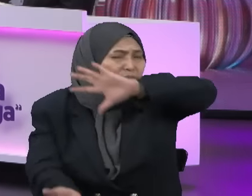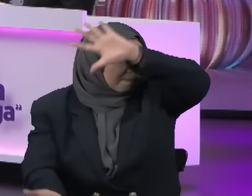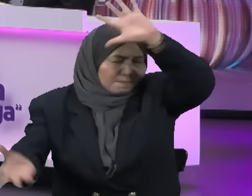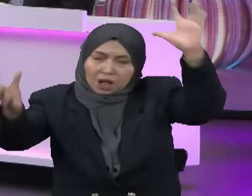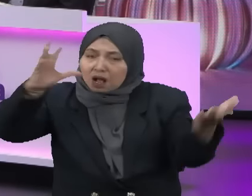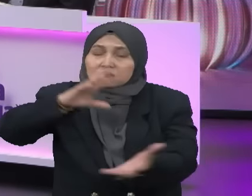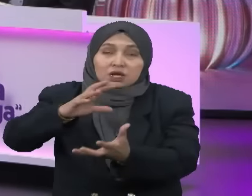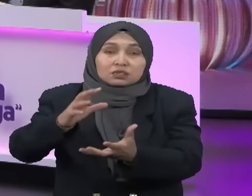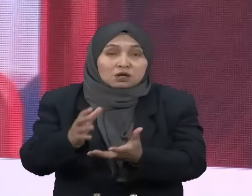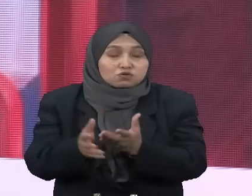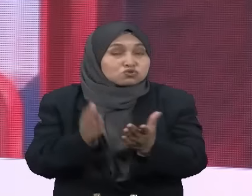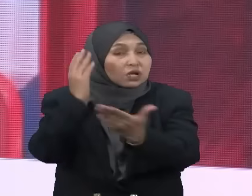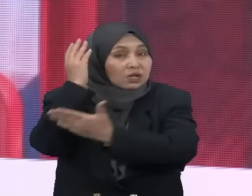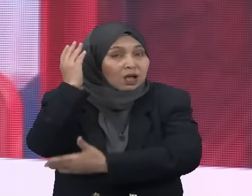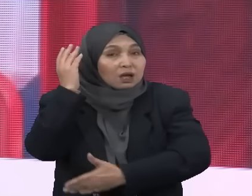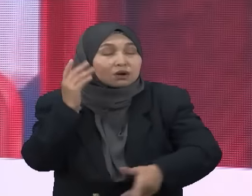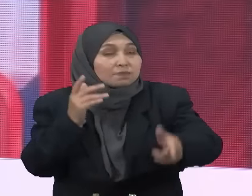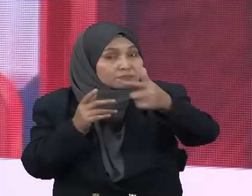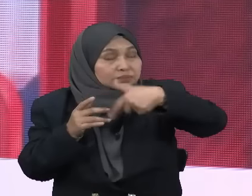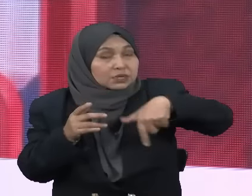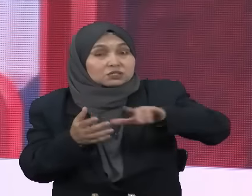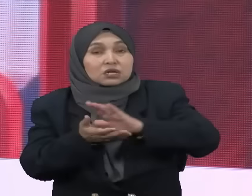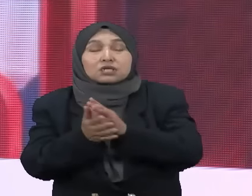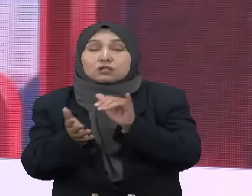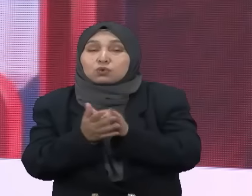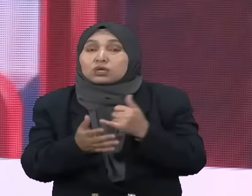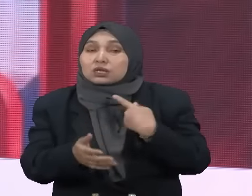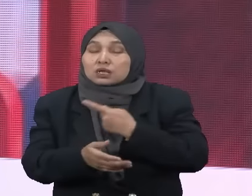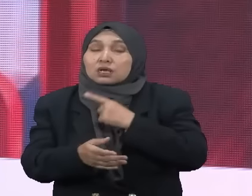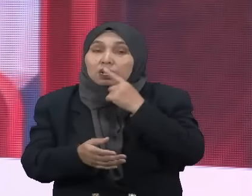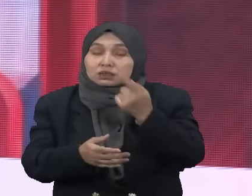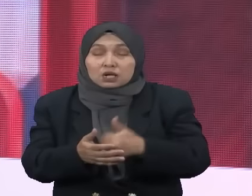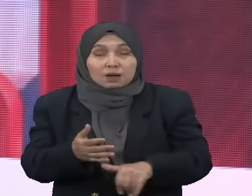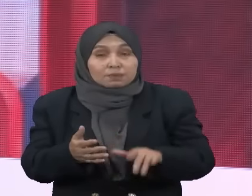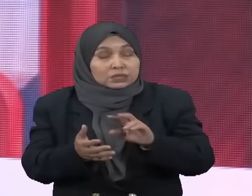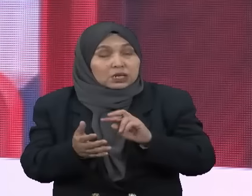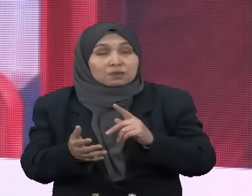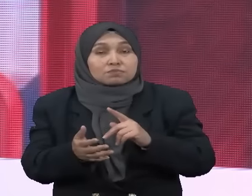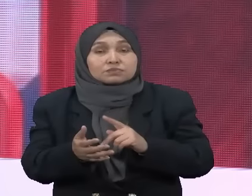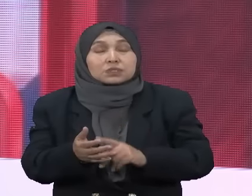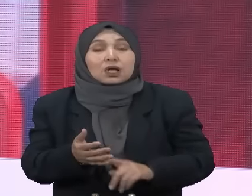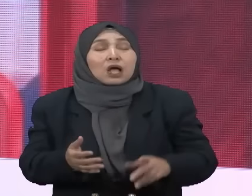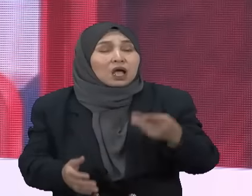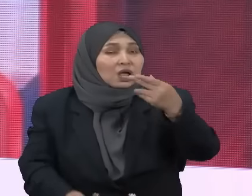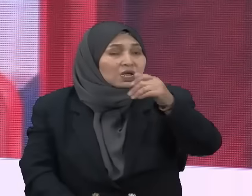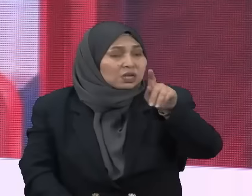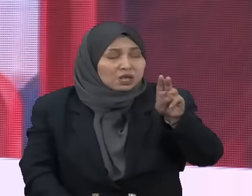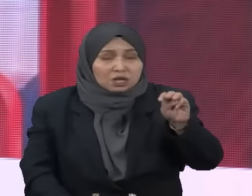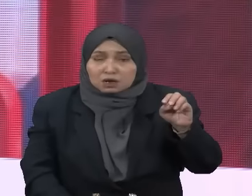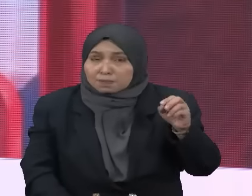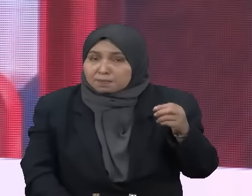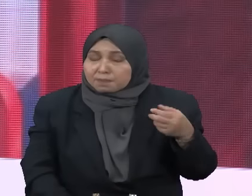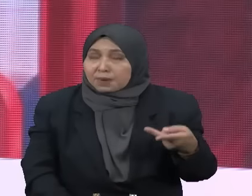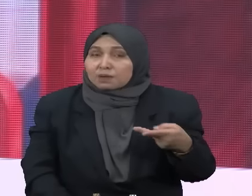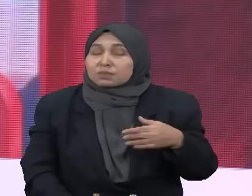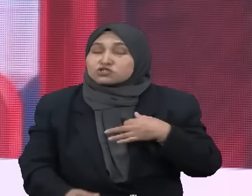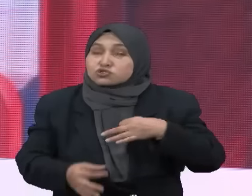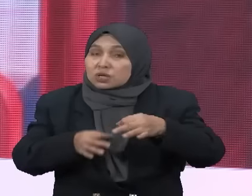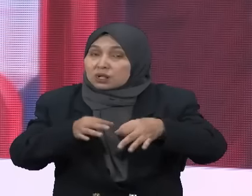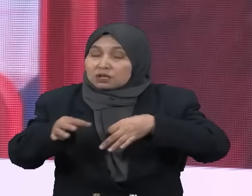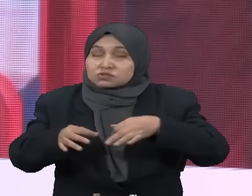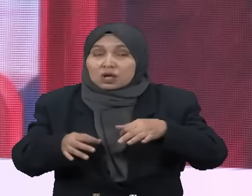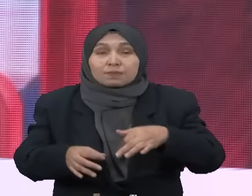terus negara mereka. Kan? Jadi itu kita kata signifikannya, ataupun kita kata hikmah. Wallahu ta'ala a'lam, para ulama menjelaskan